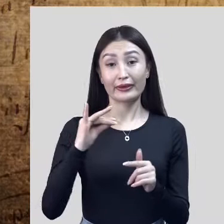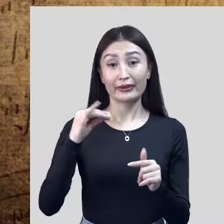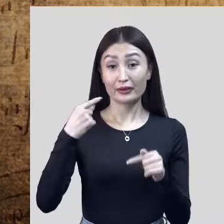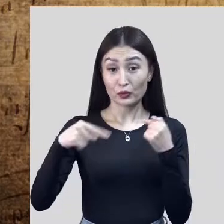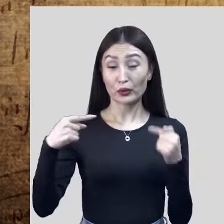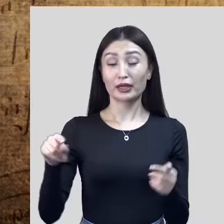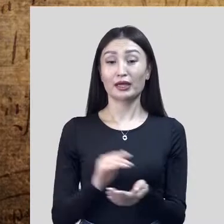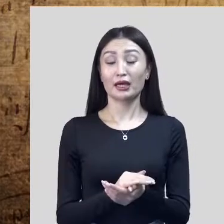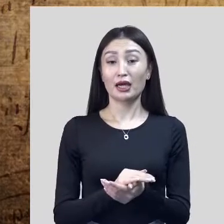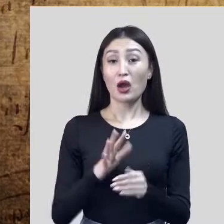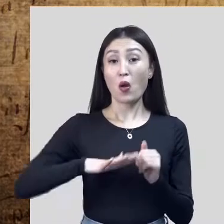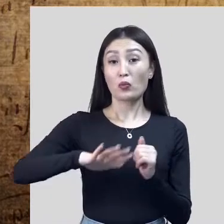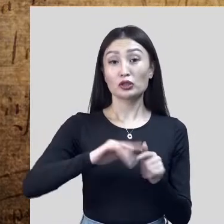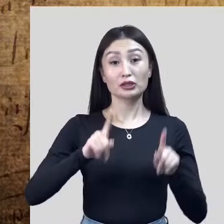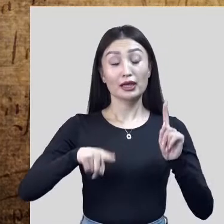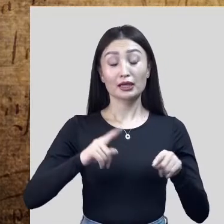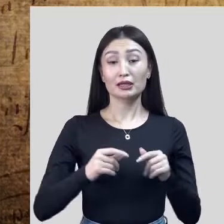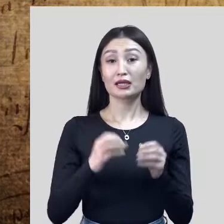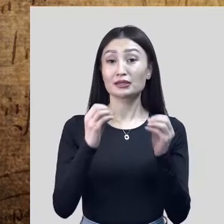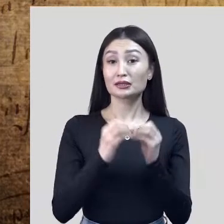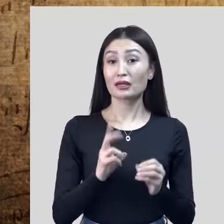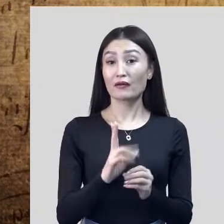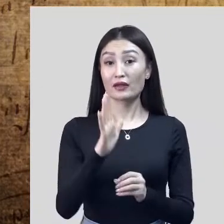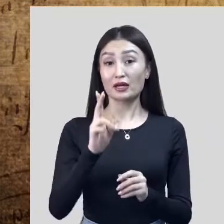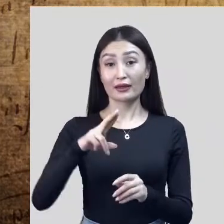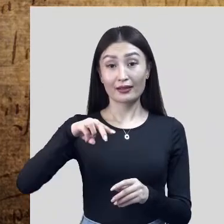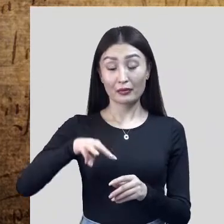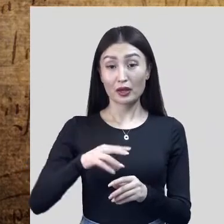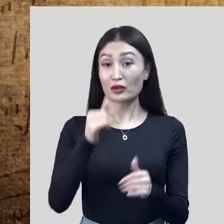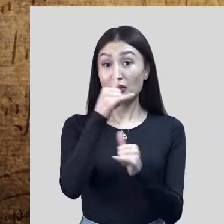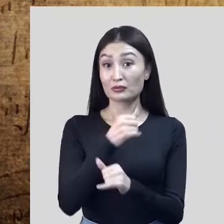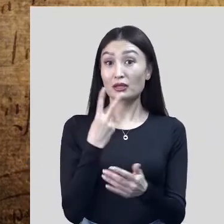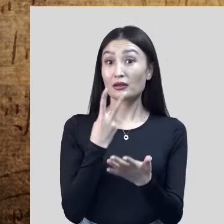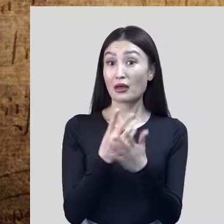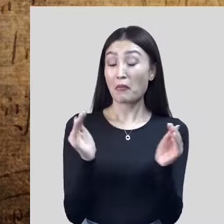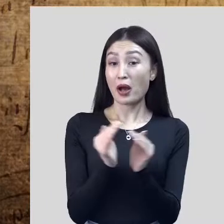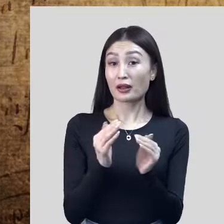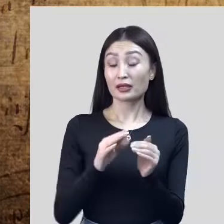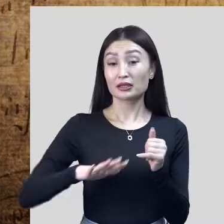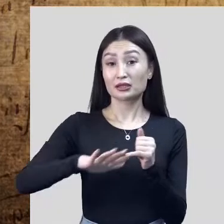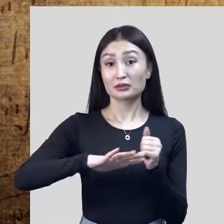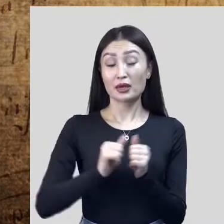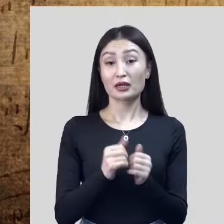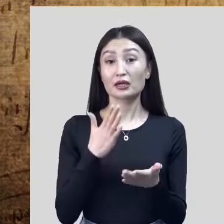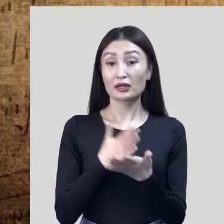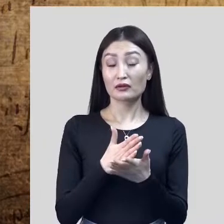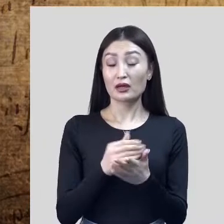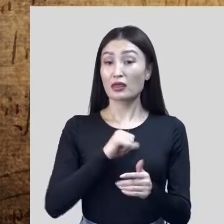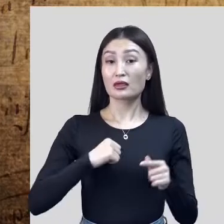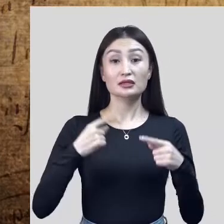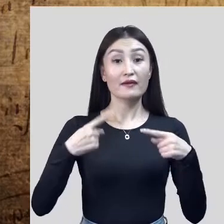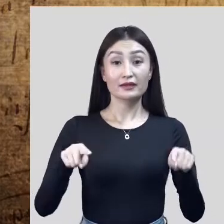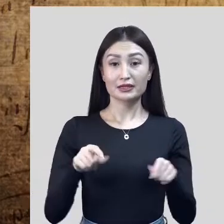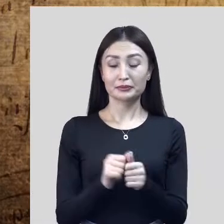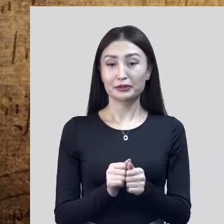другие. Площадь некоторых из них измерялась десятками квадратных километров, но, несмотря на малые размеры, они являлись совершенно